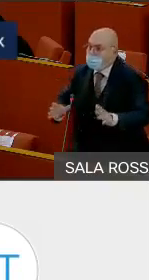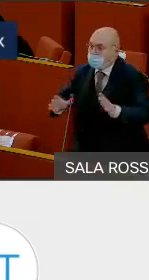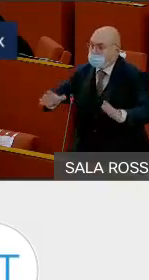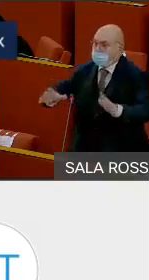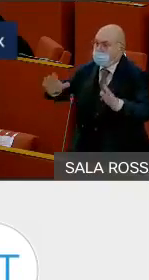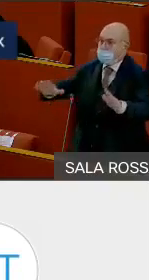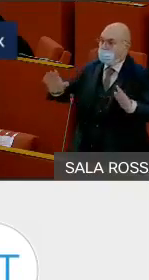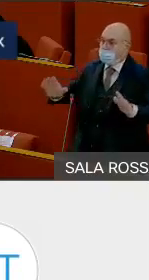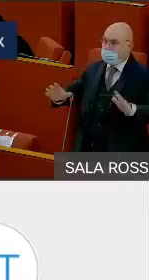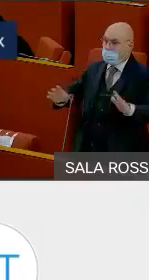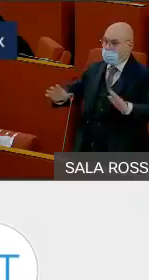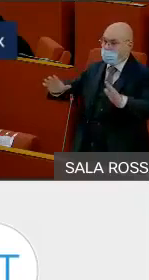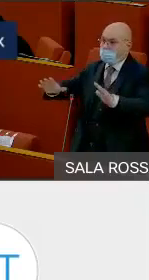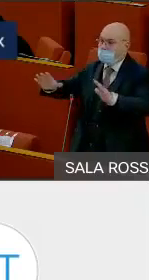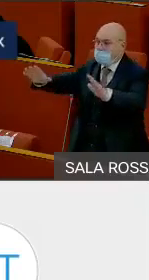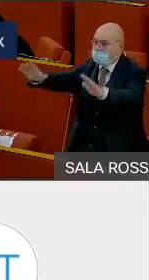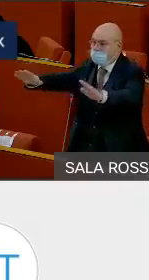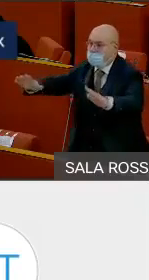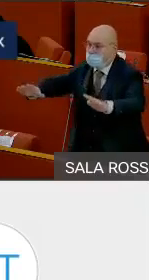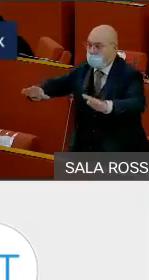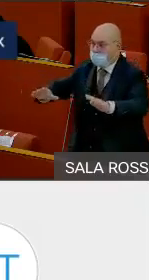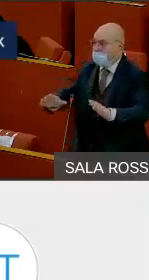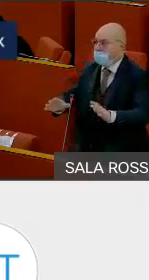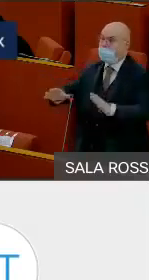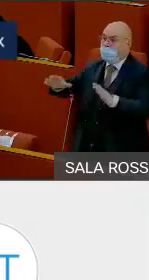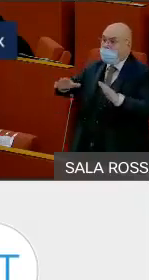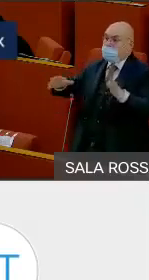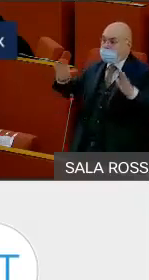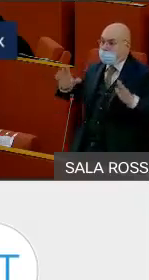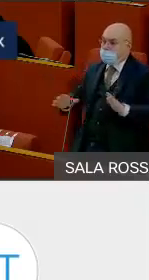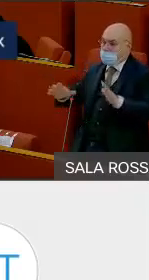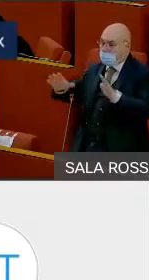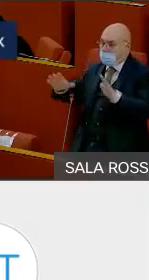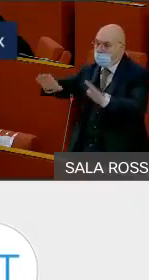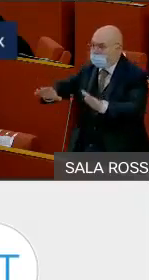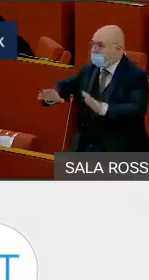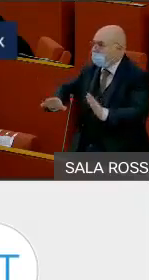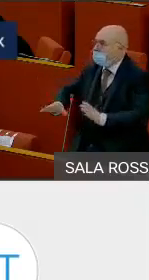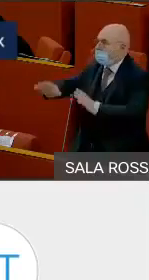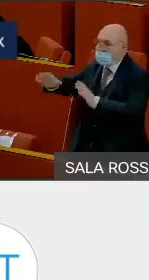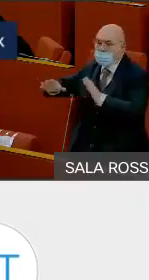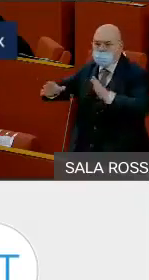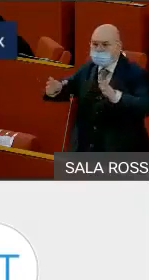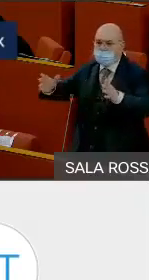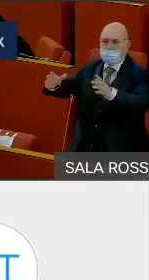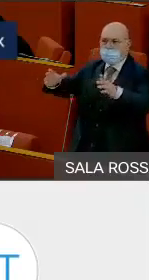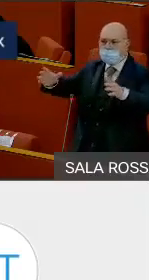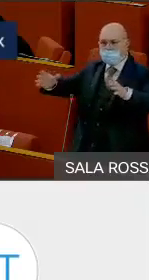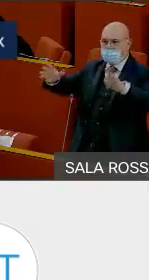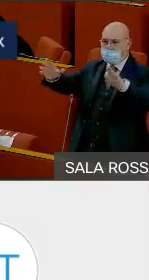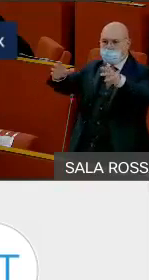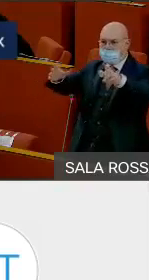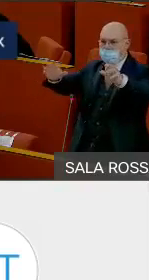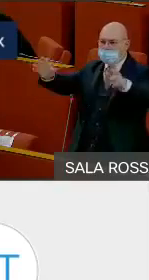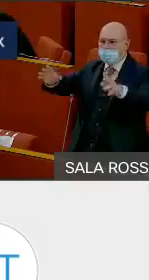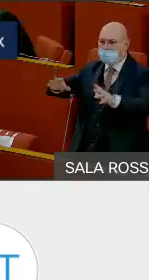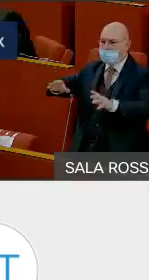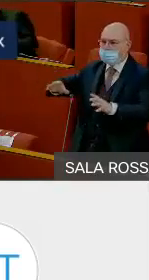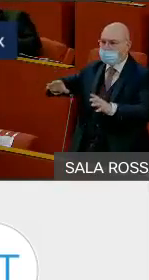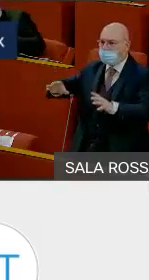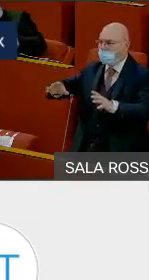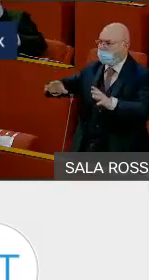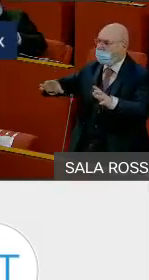specifico del signor cattaneo adorno proprietario di quelle aree io personalmente da assessore non so se